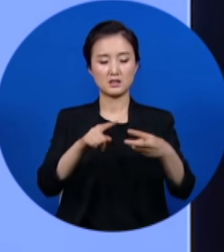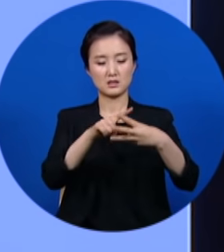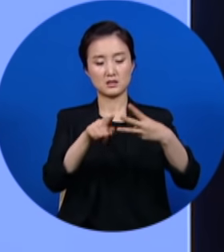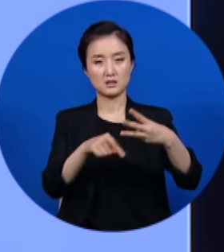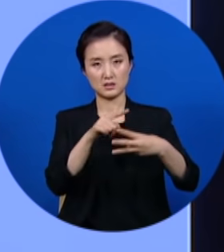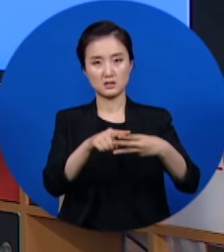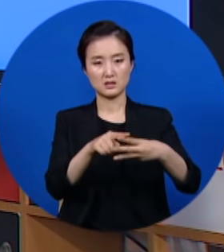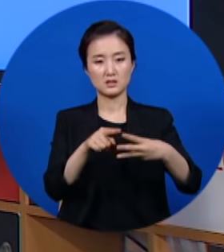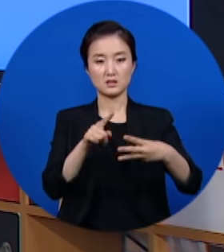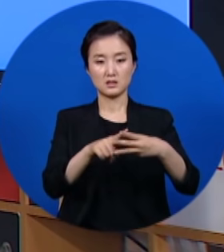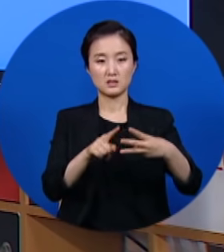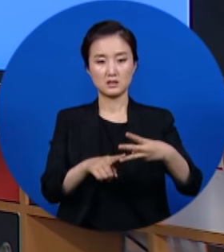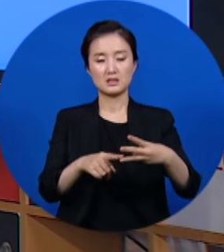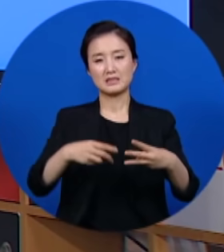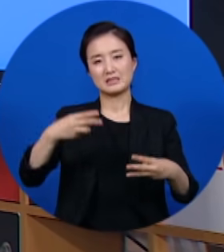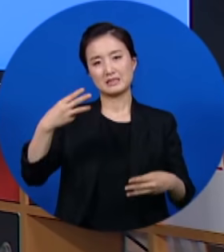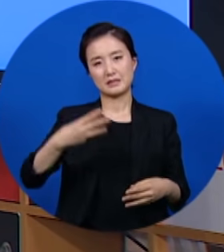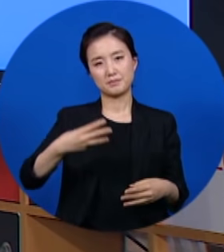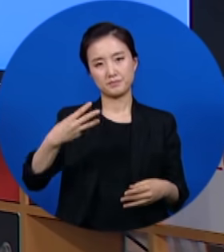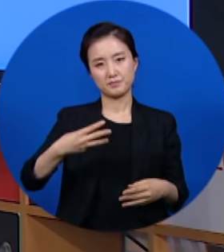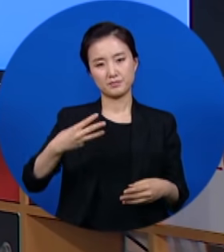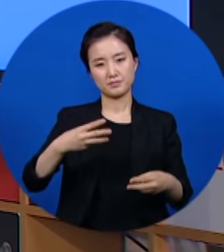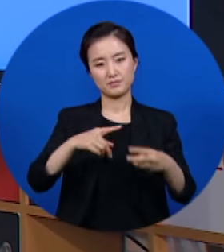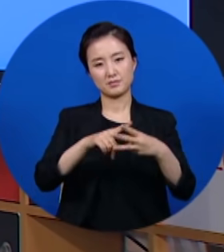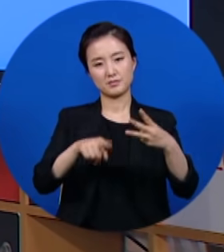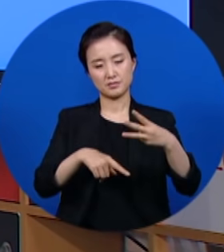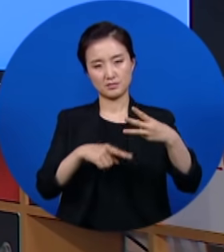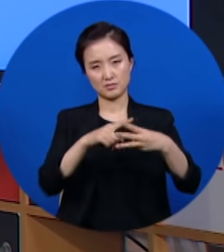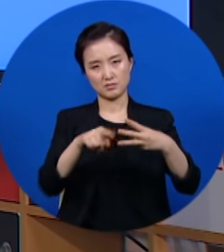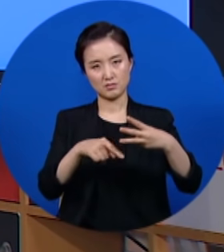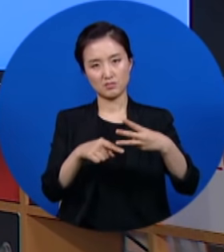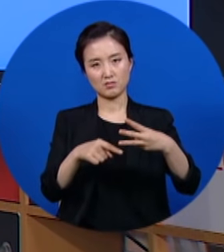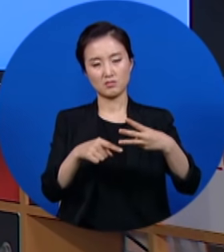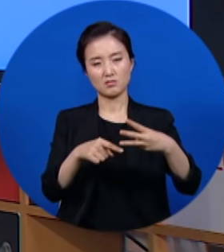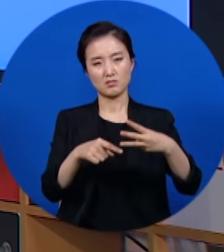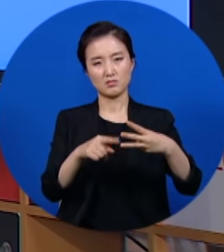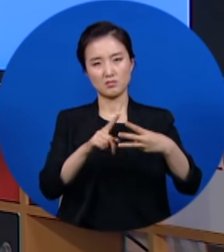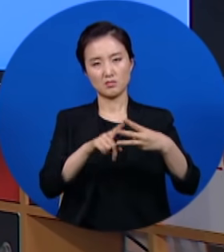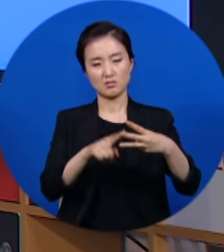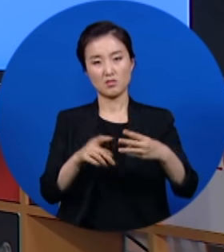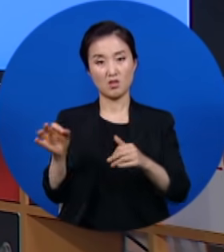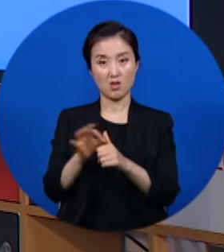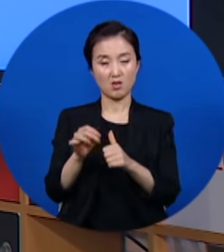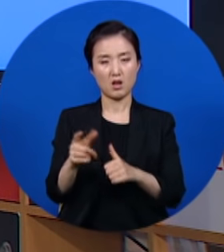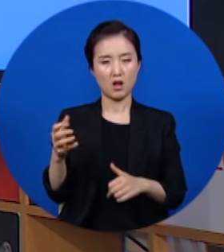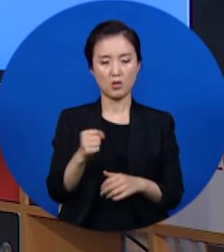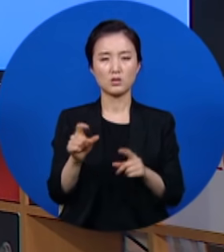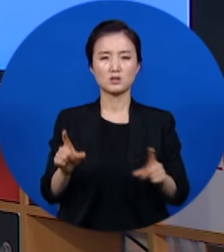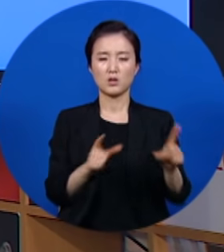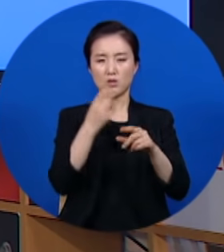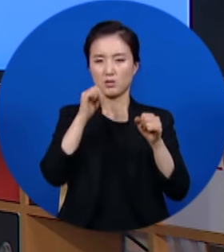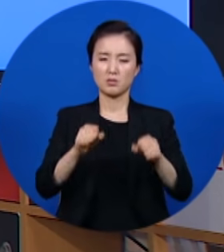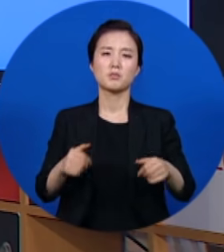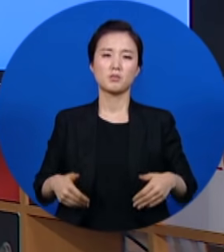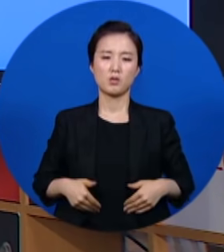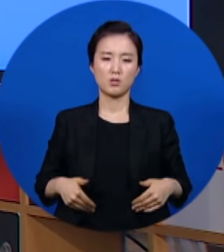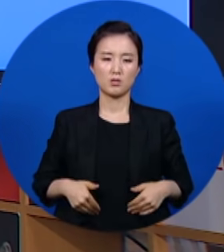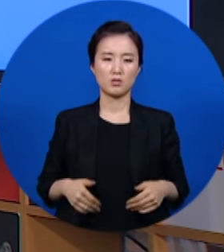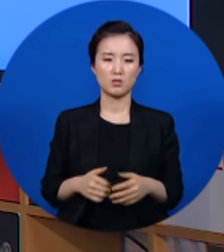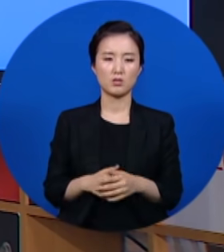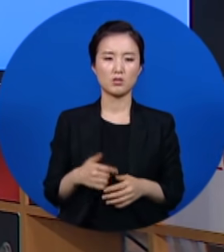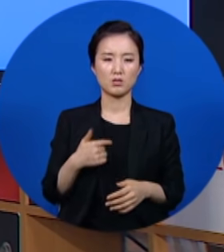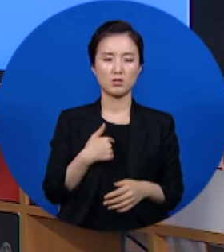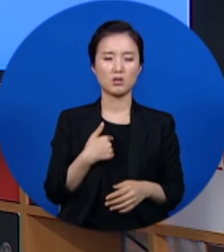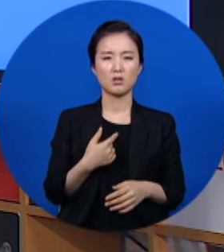하는데 3 청경 금으로 최소 생활비 확보하는 게 제일 중요하거든요 나는 그 못한 채로 이미 퇴직